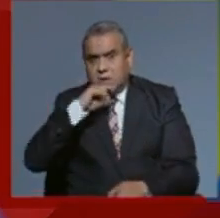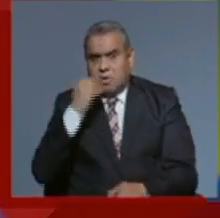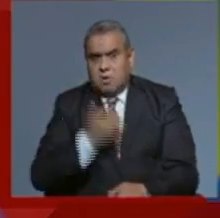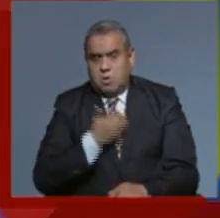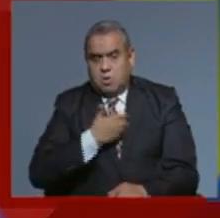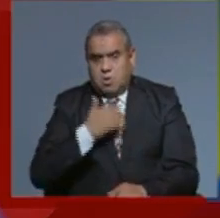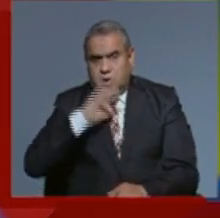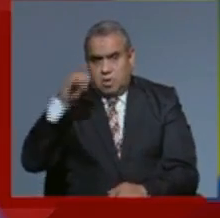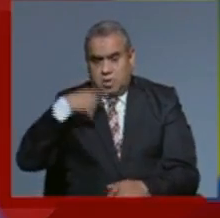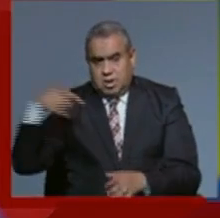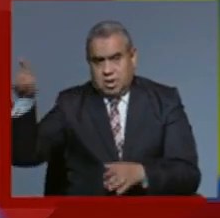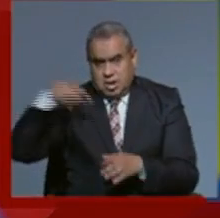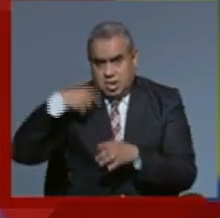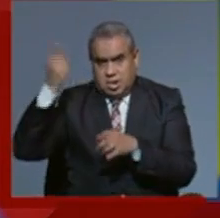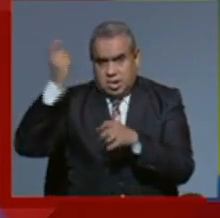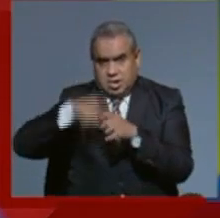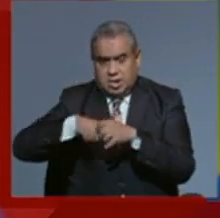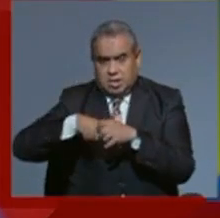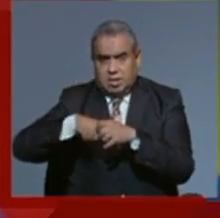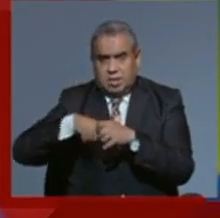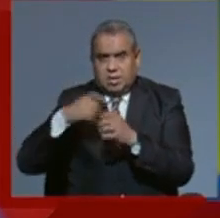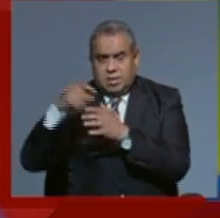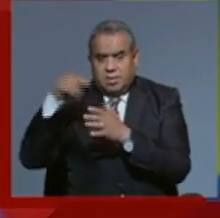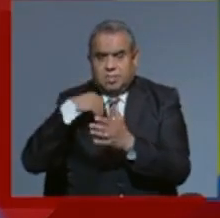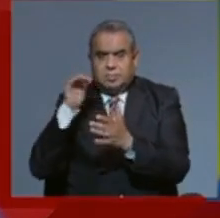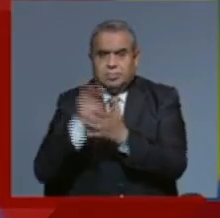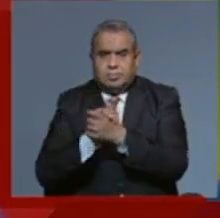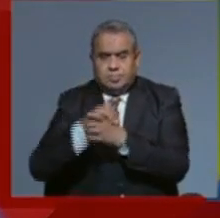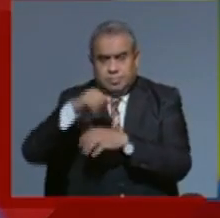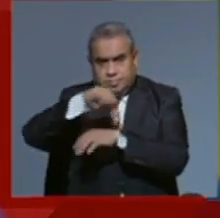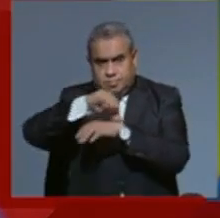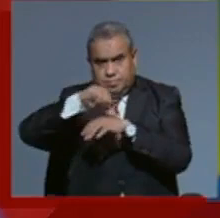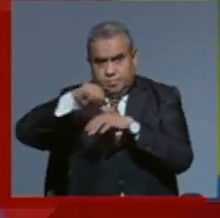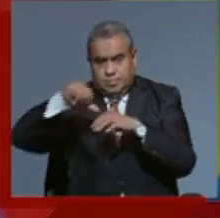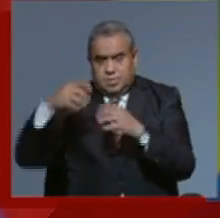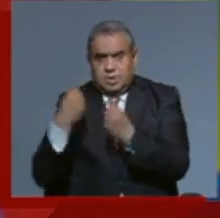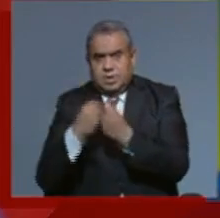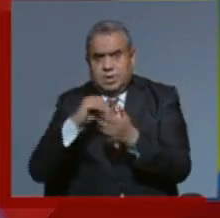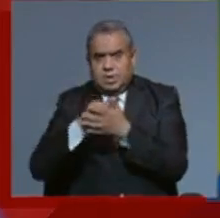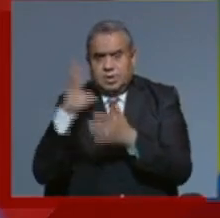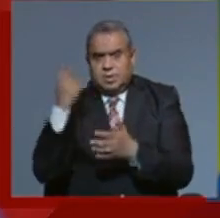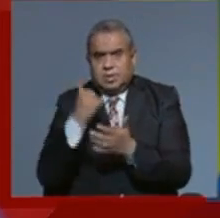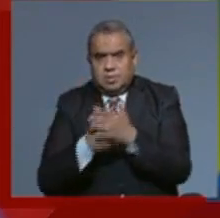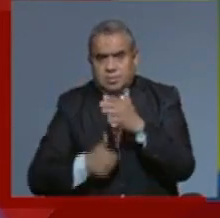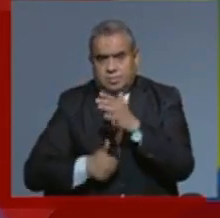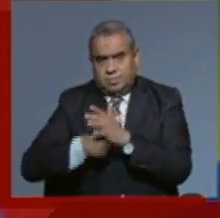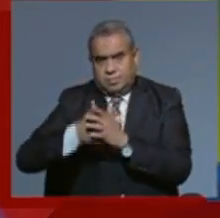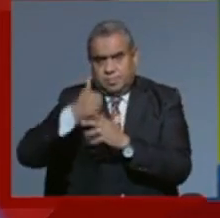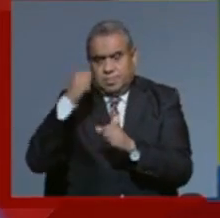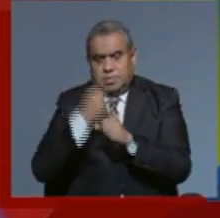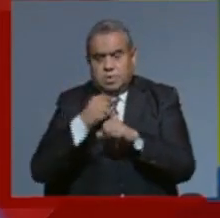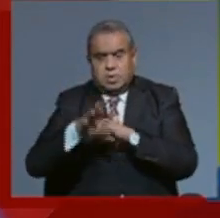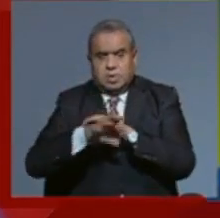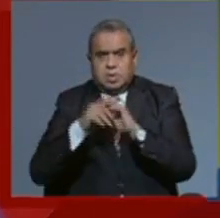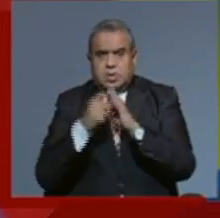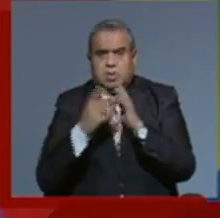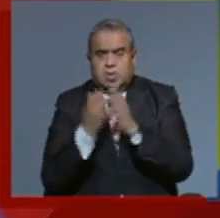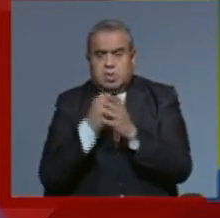فعلاقاتنا هي علاقات الصداقة، إنما اكتسبت مستوى الأعلى